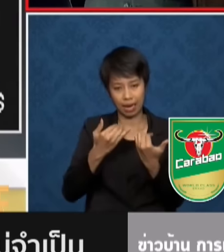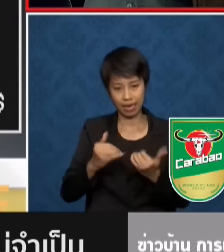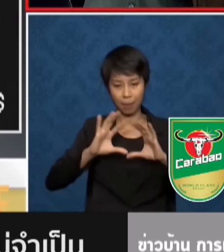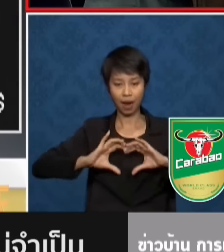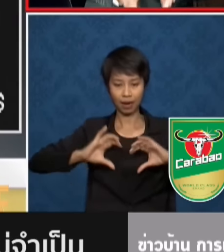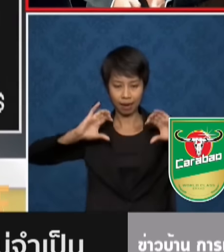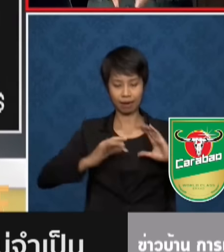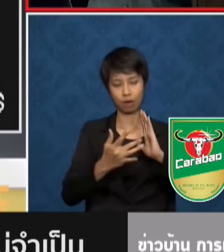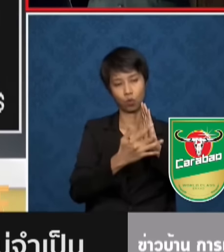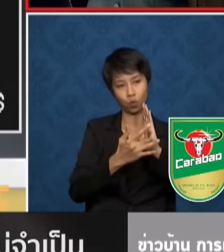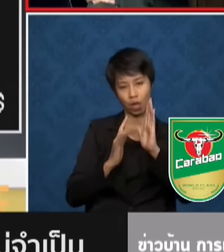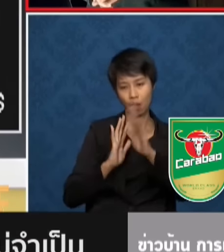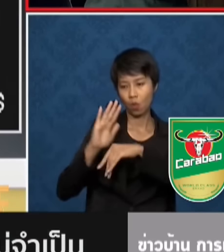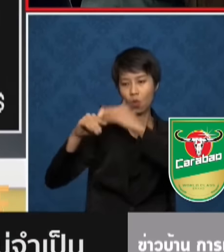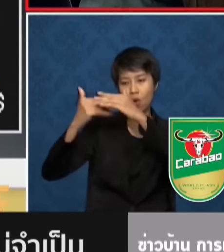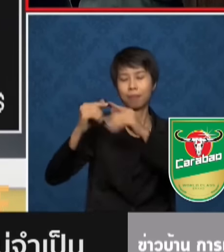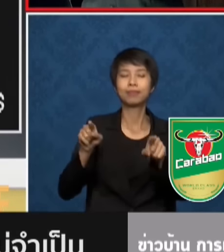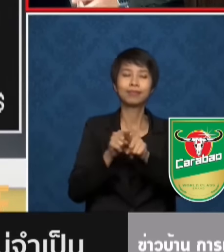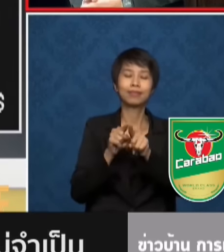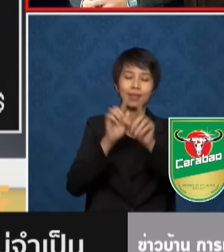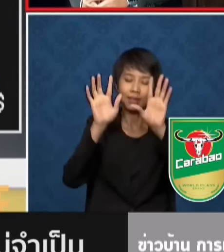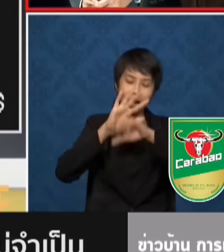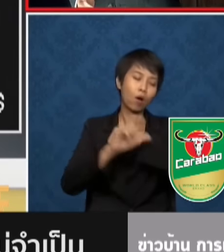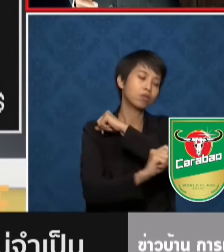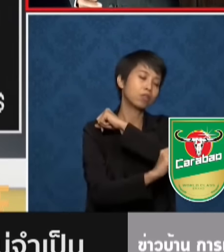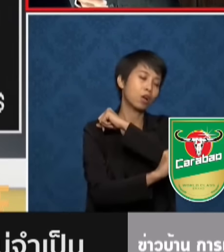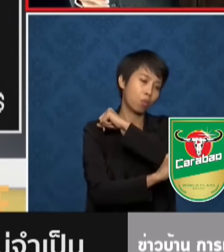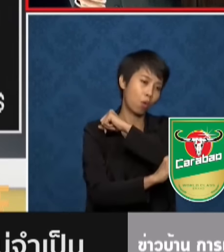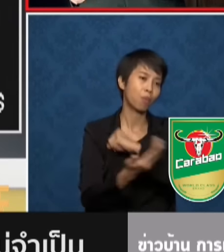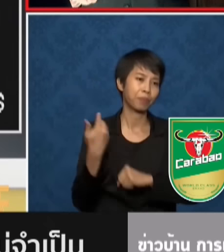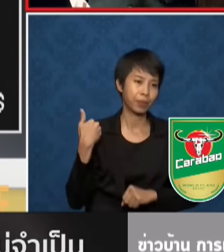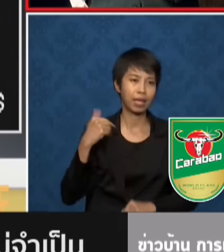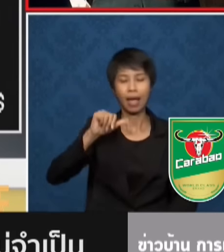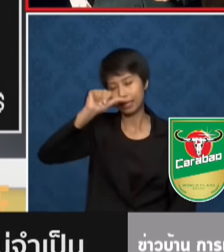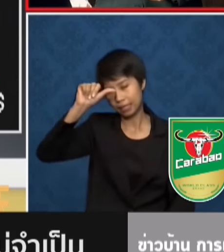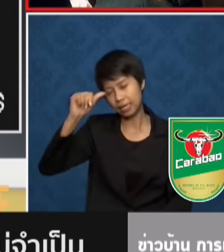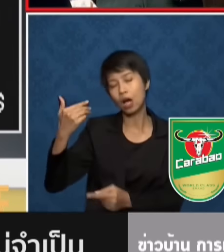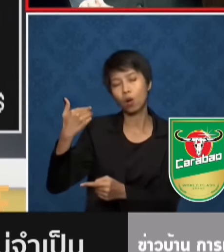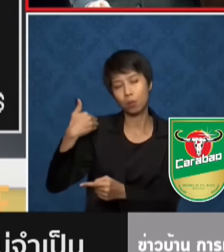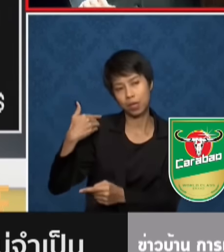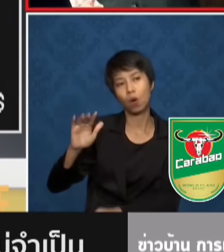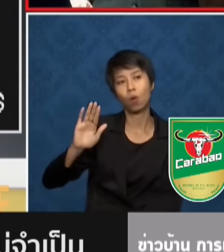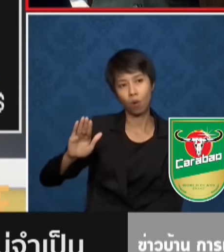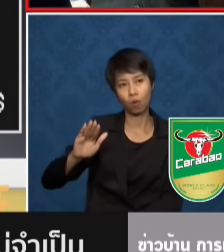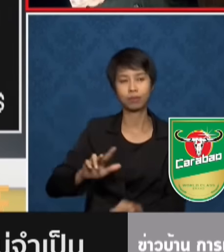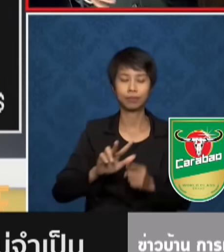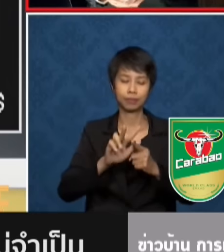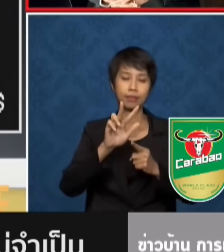ไปเรื่องการใช้งบการตั้งงบซ้ำซ้อนหรือเปล่าเกี่ยวกับแอปพลิเคชันต่าง ๆครับ ก็เป็นอีกประ